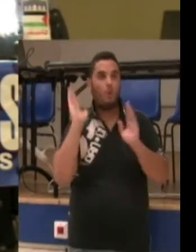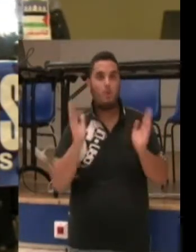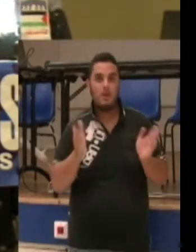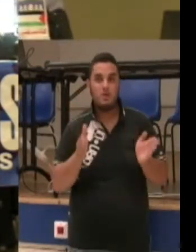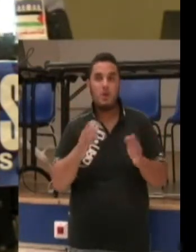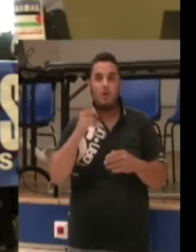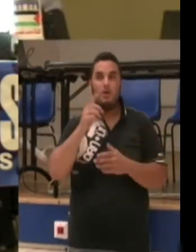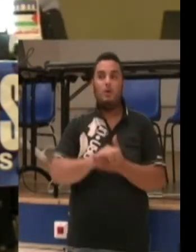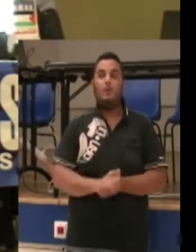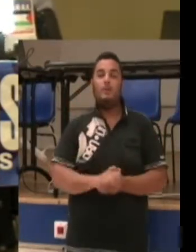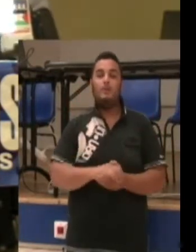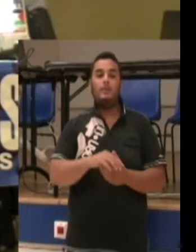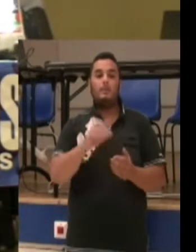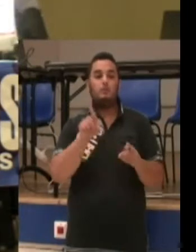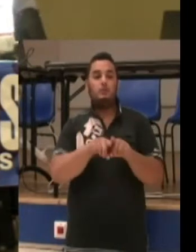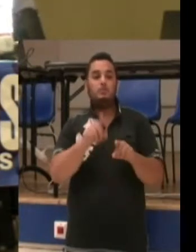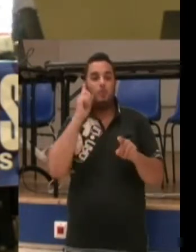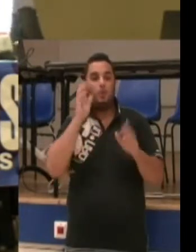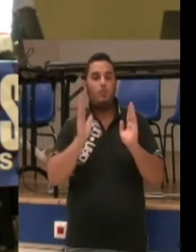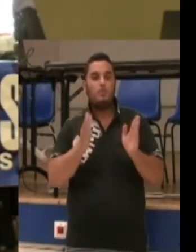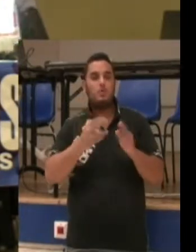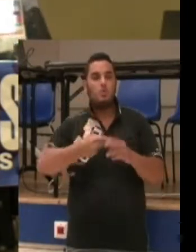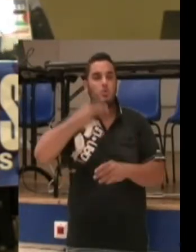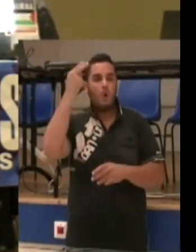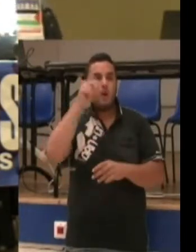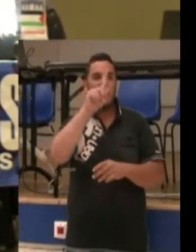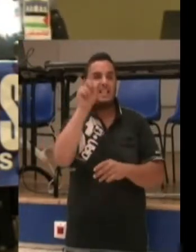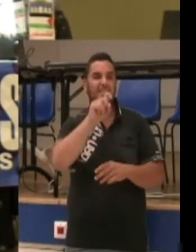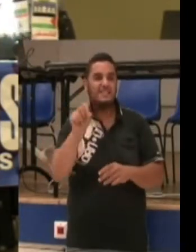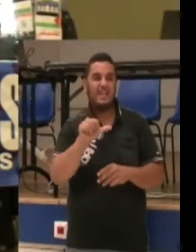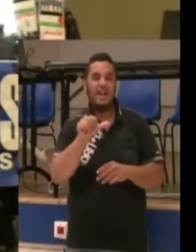de Palestine, de Gaza, comme je vous ai dit, Al-Wafa,